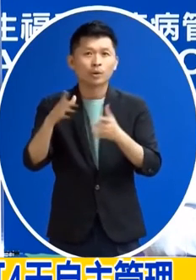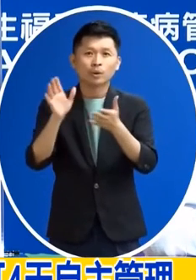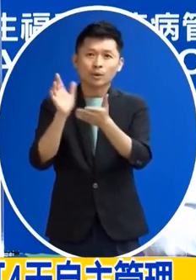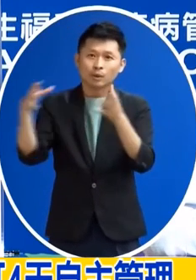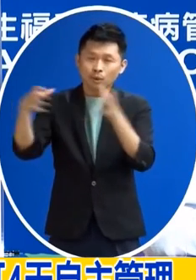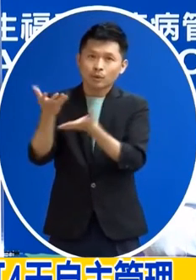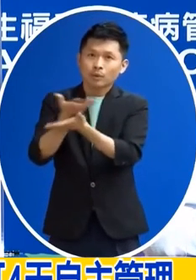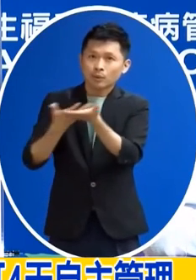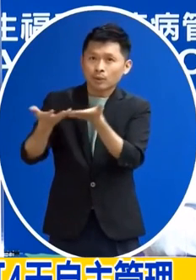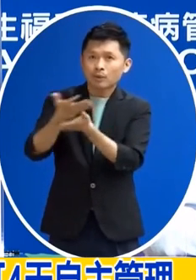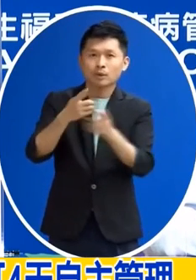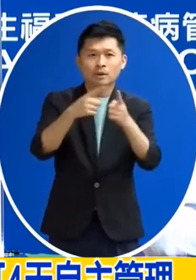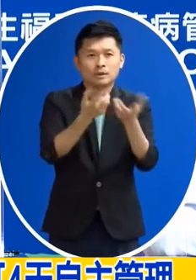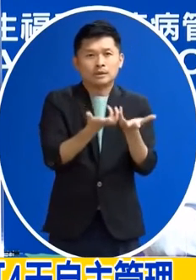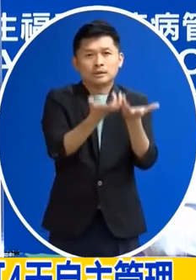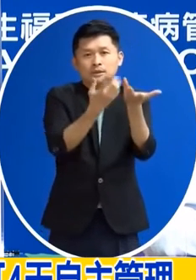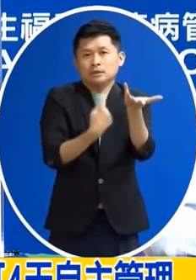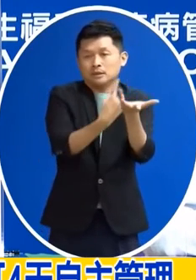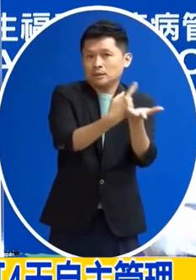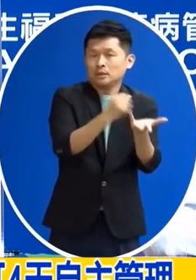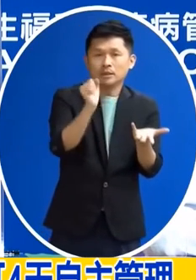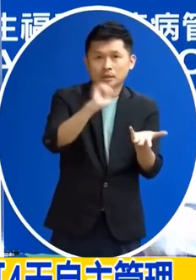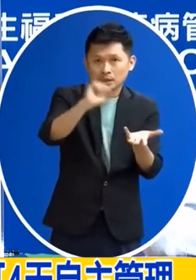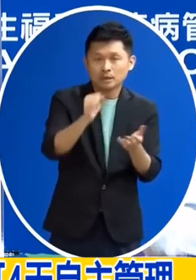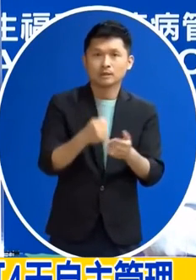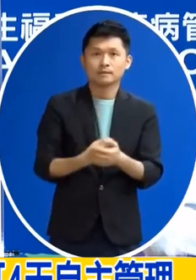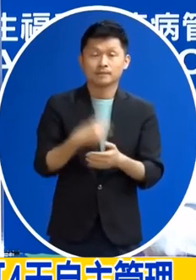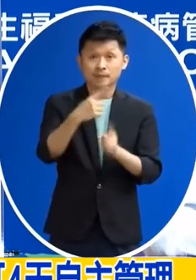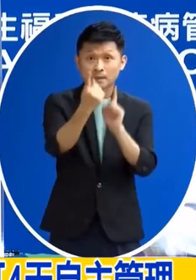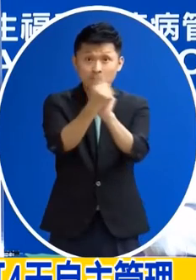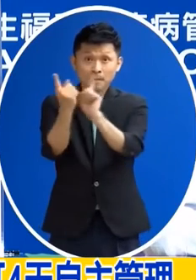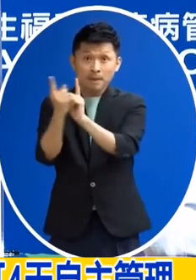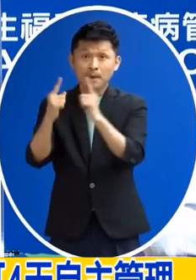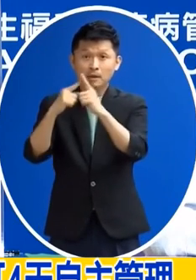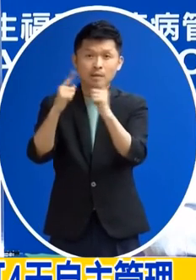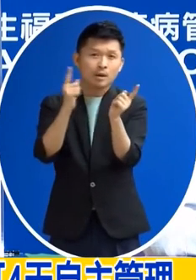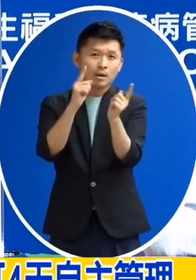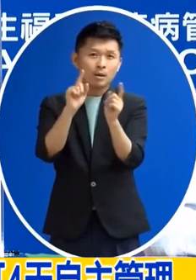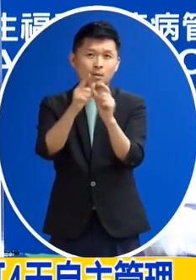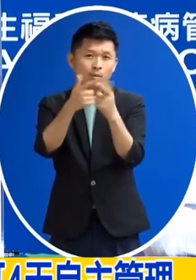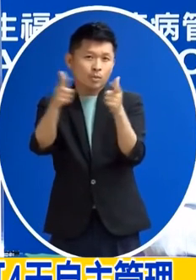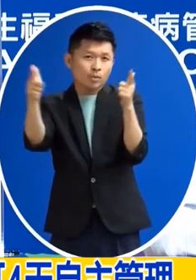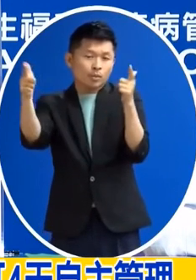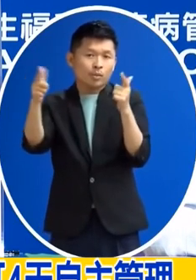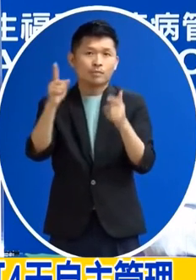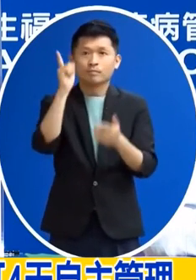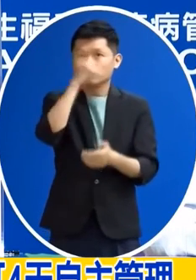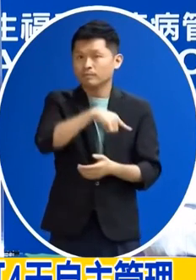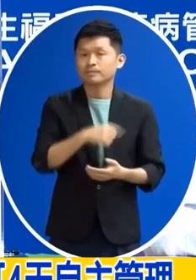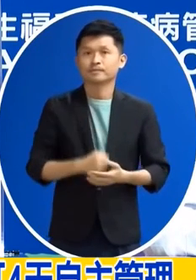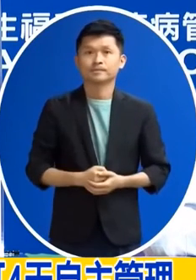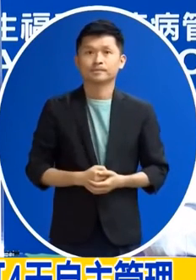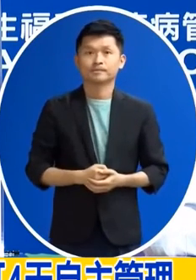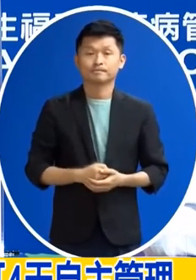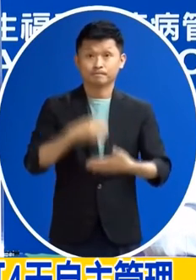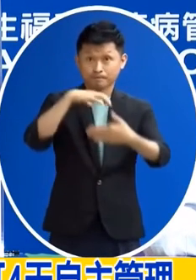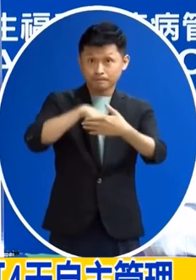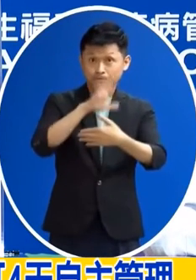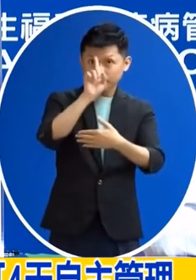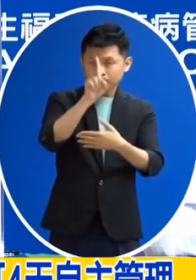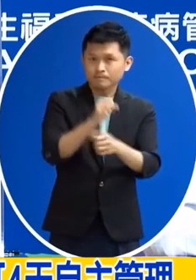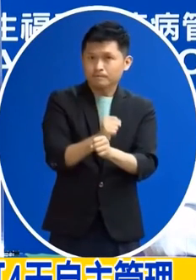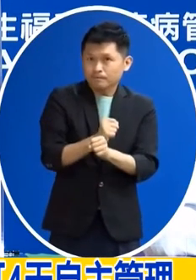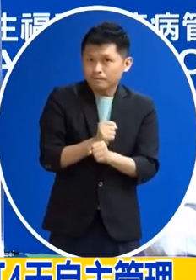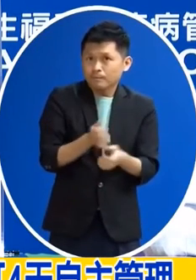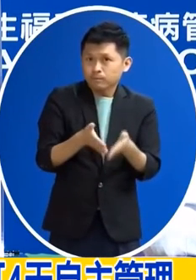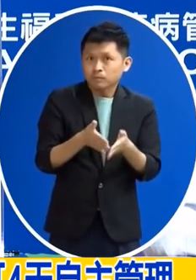往人潮拥挤场所与不特定的对象接触。那这里面有一个比较大家会注